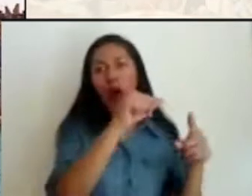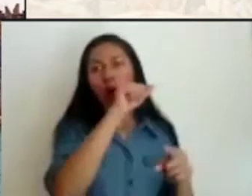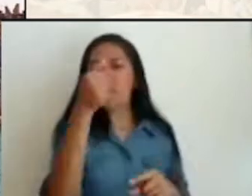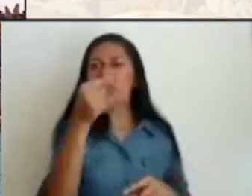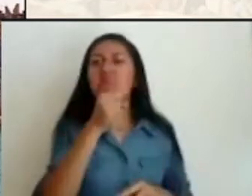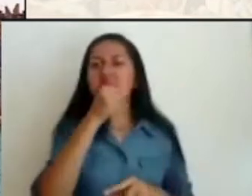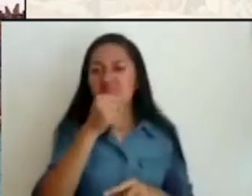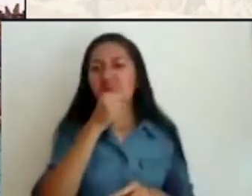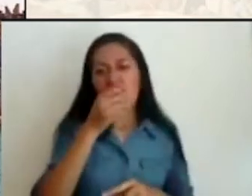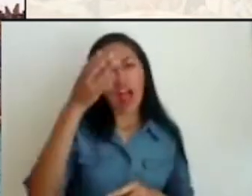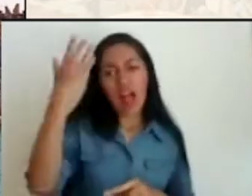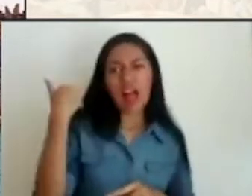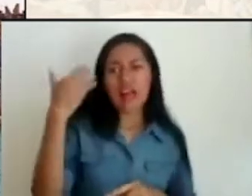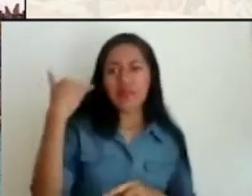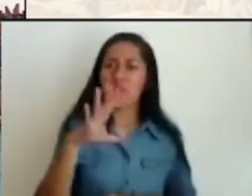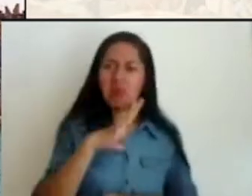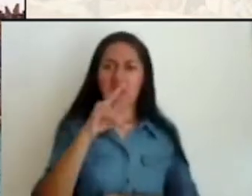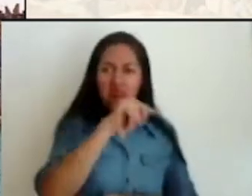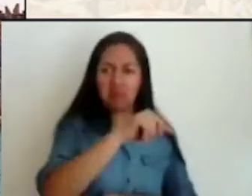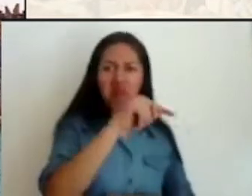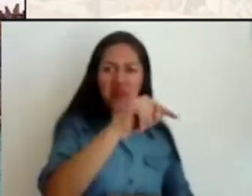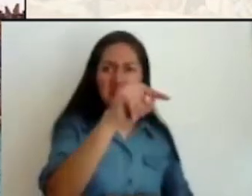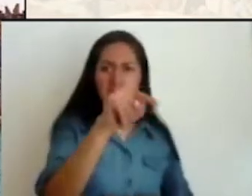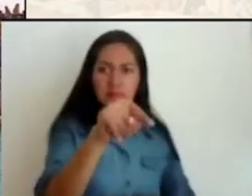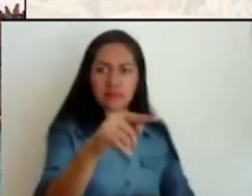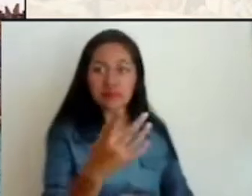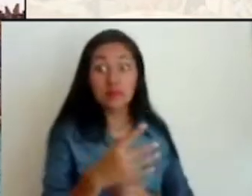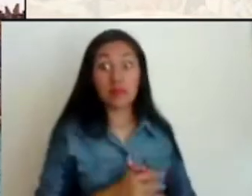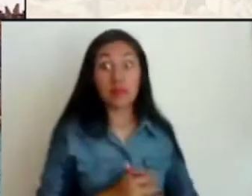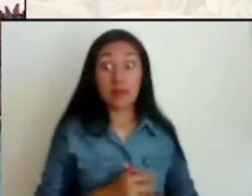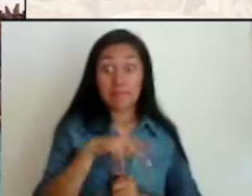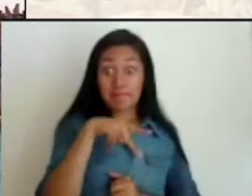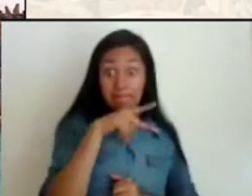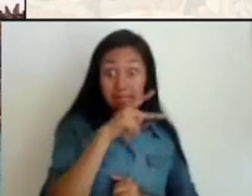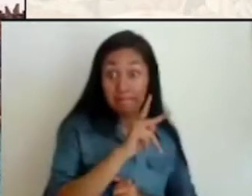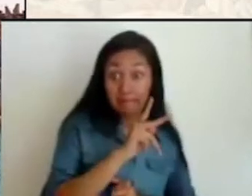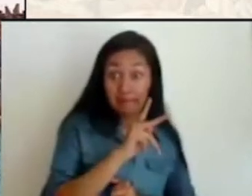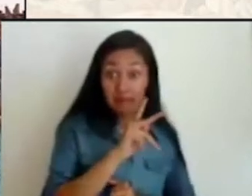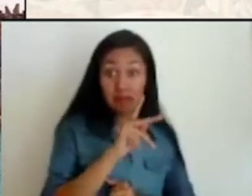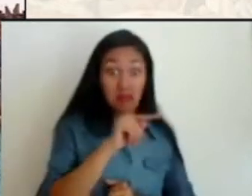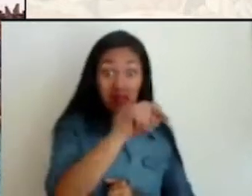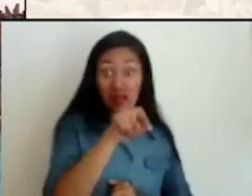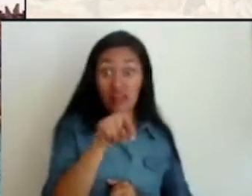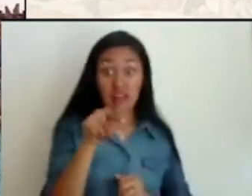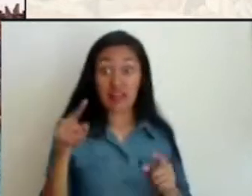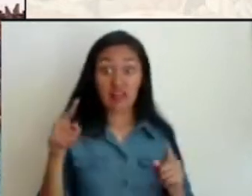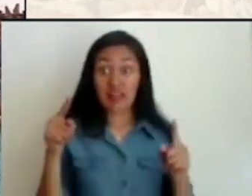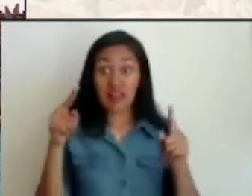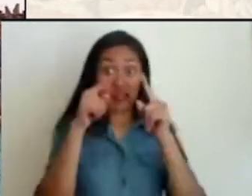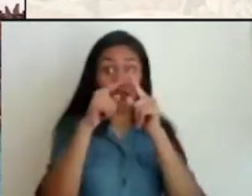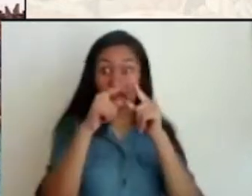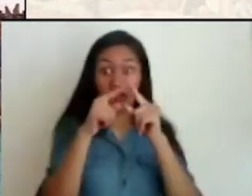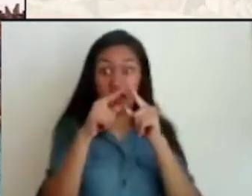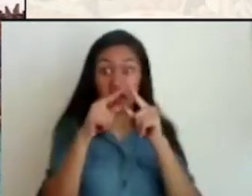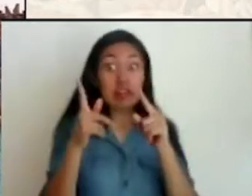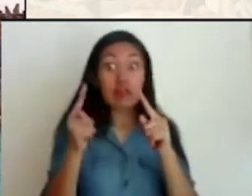esistia in esas áreas per aquellos tiempos, però no tiene, todavía no estaba hecha la iglesia. Questa è la rappresentazione della